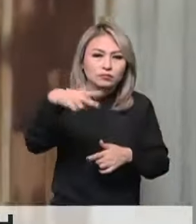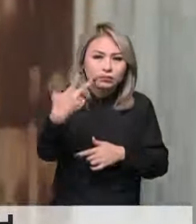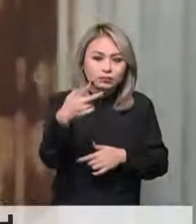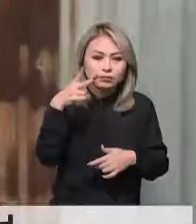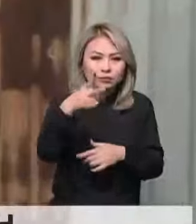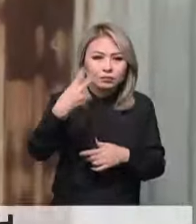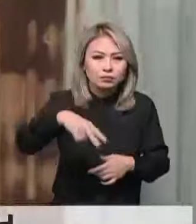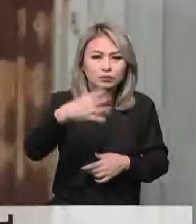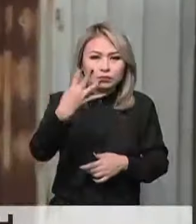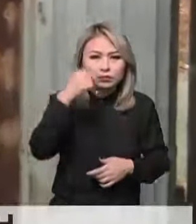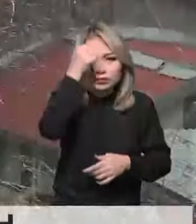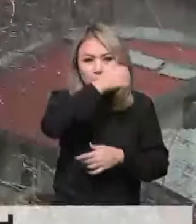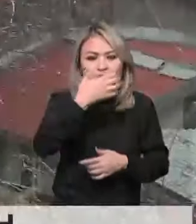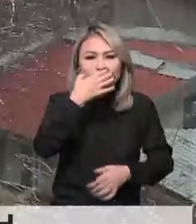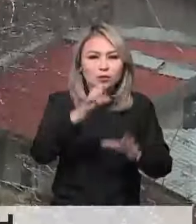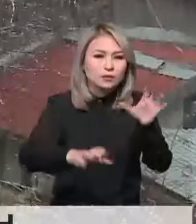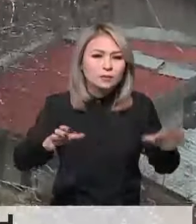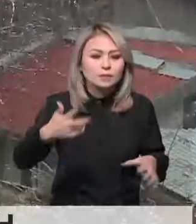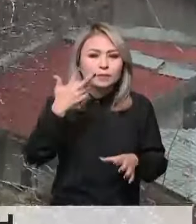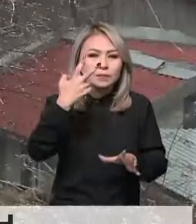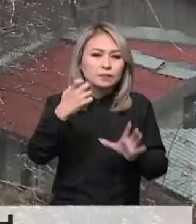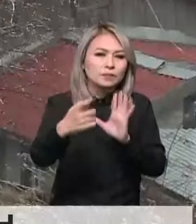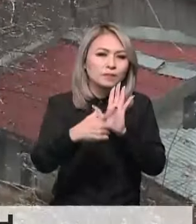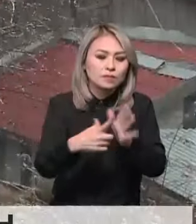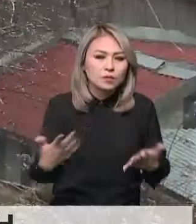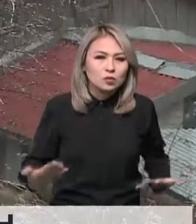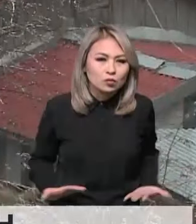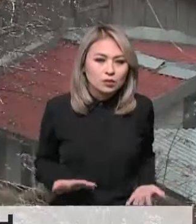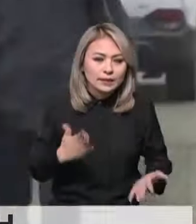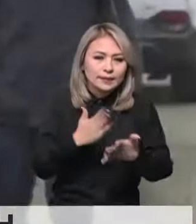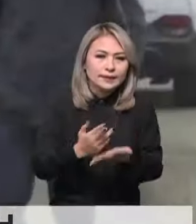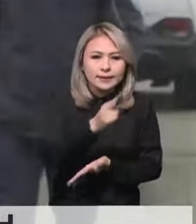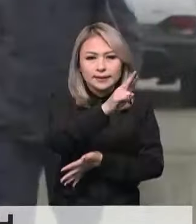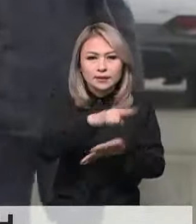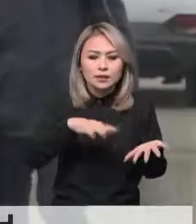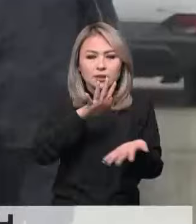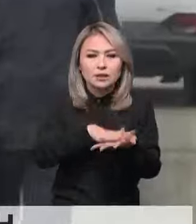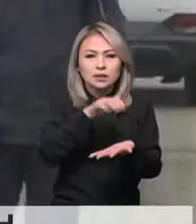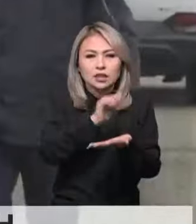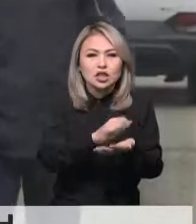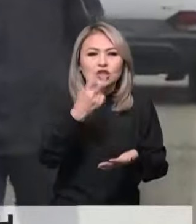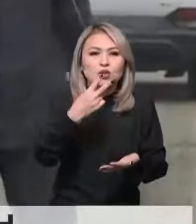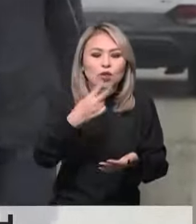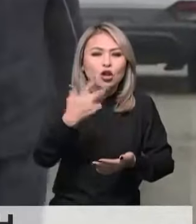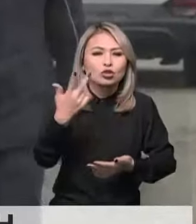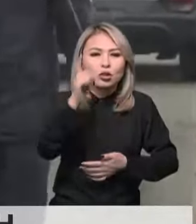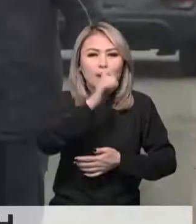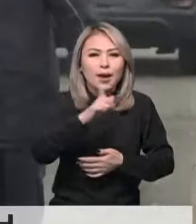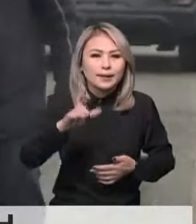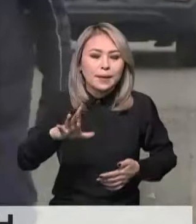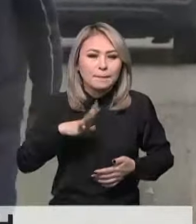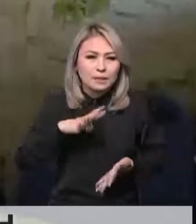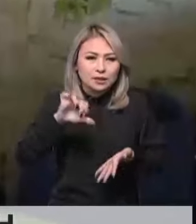2023-2024 жылғы жылу маусымында аймақта 307 тұрмыстық өрт оқиғасы тіркелді. Салдарынан 23 адам қаза болды. Оқыс оқиға қайталанбау